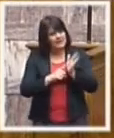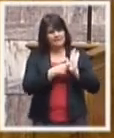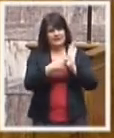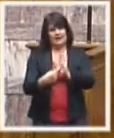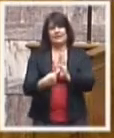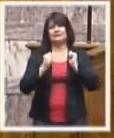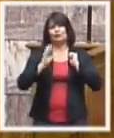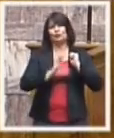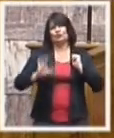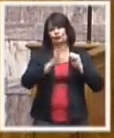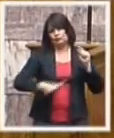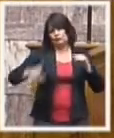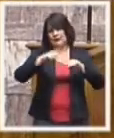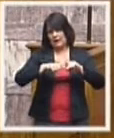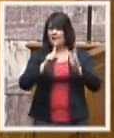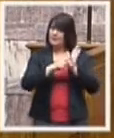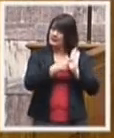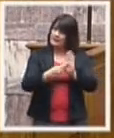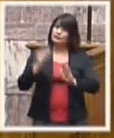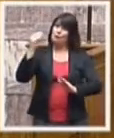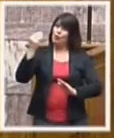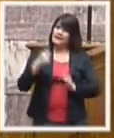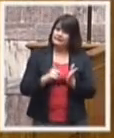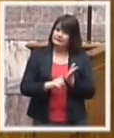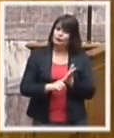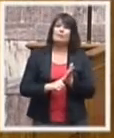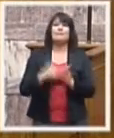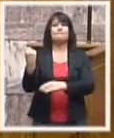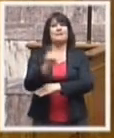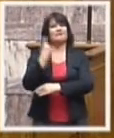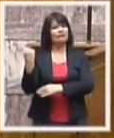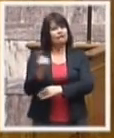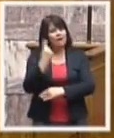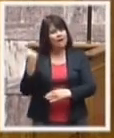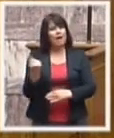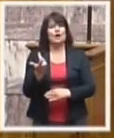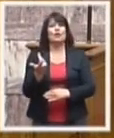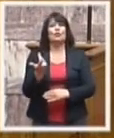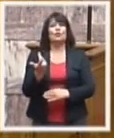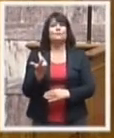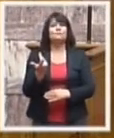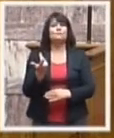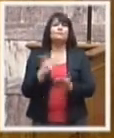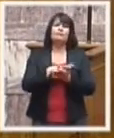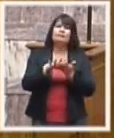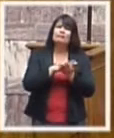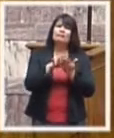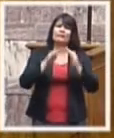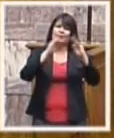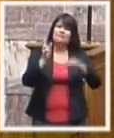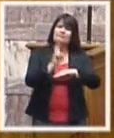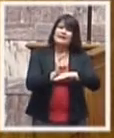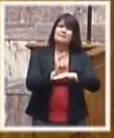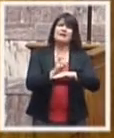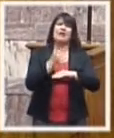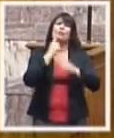ελληνικού τουρισμού, να προωθήσει τον πολιτισμό, το μοναδικό φυσικό περιβάλλον, την ενεργότητα των θρησκευτικών και ιστορικών μνημείων μας,